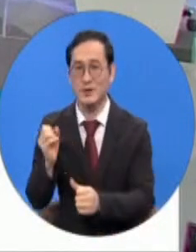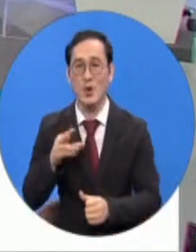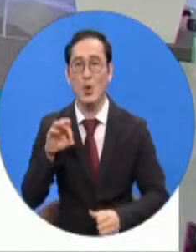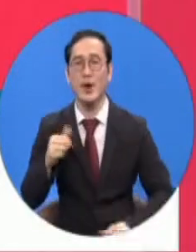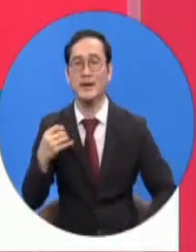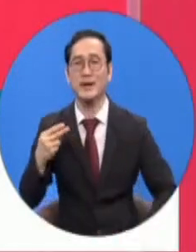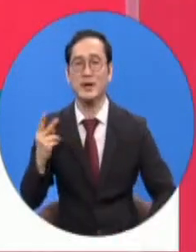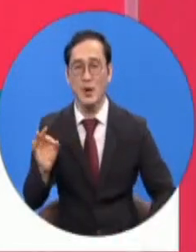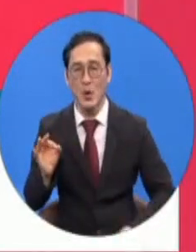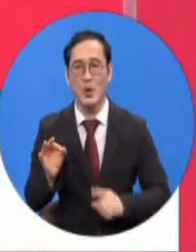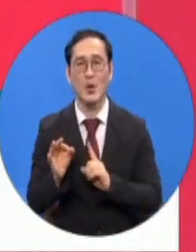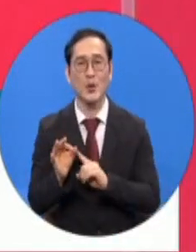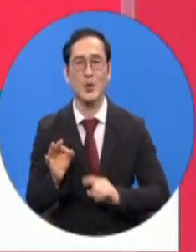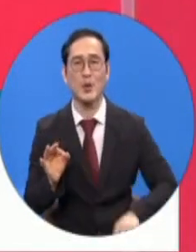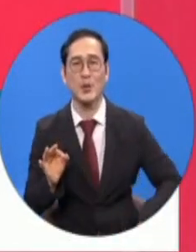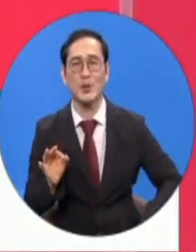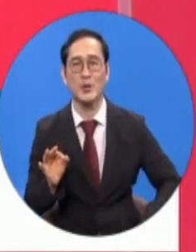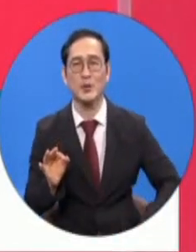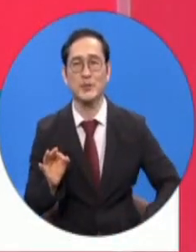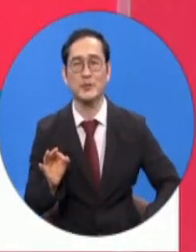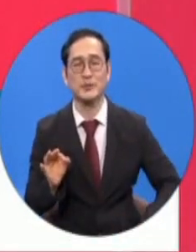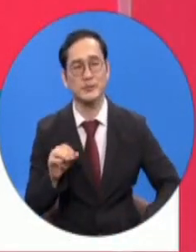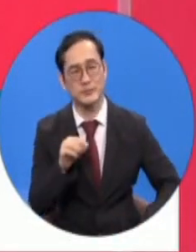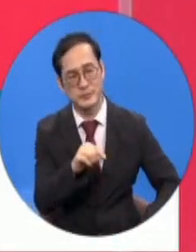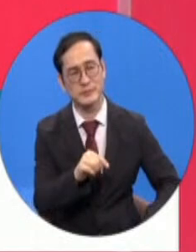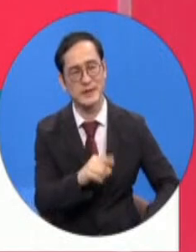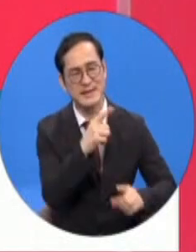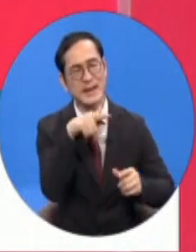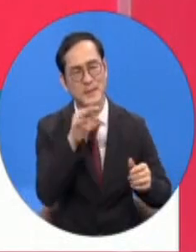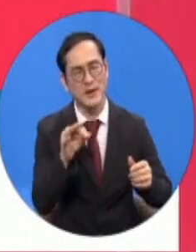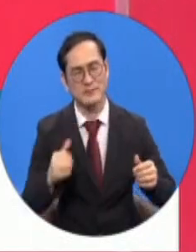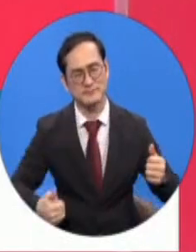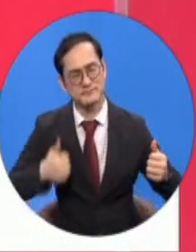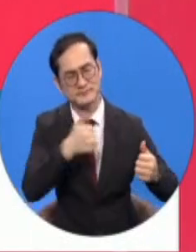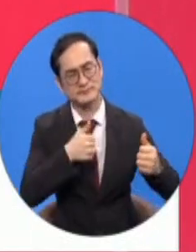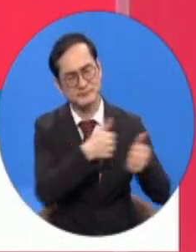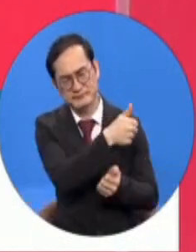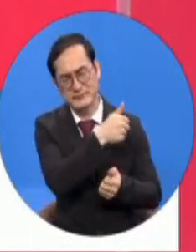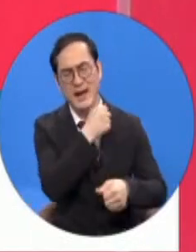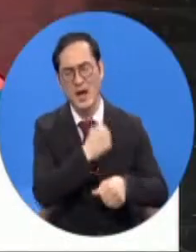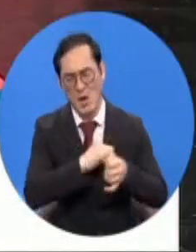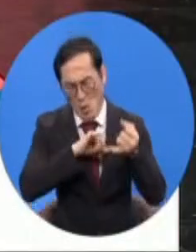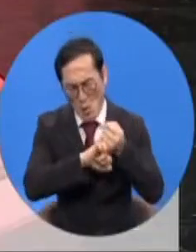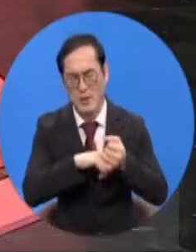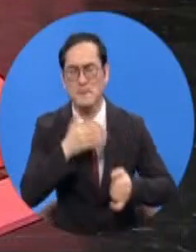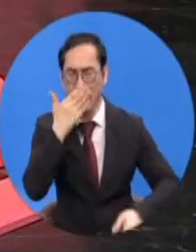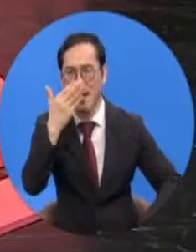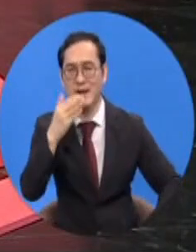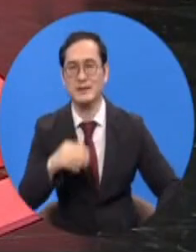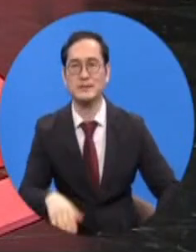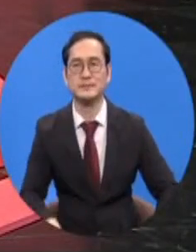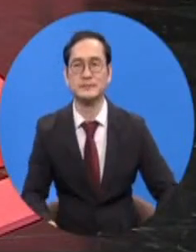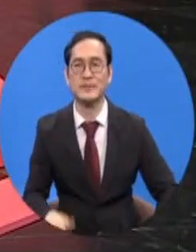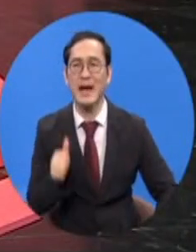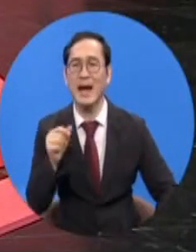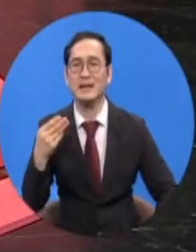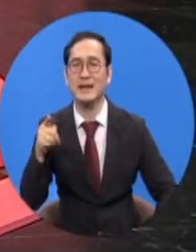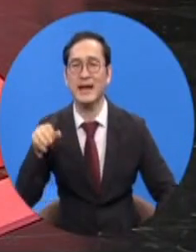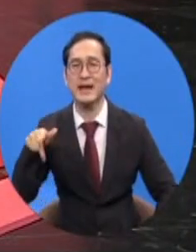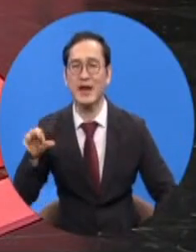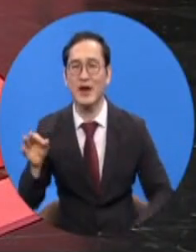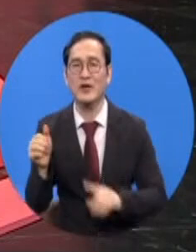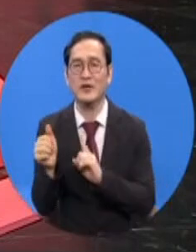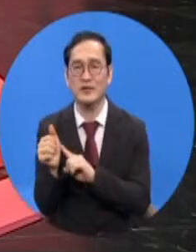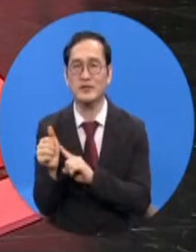국민의힘 대통령 후보가 돼 이재명에게 압도적인 승리를 가져오겠다는 포부를 밝히기도 했습니다. 고배를 마신 하태경 의원은